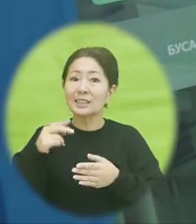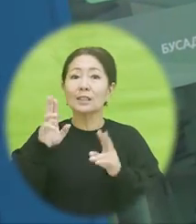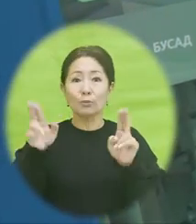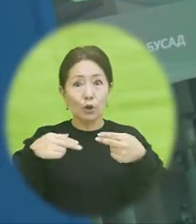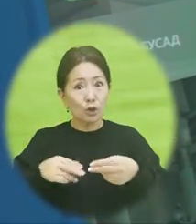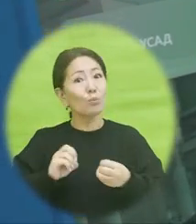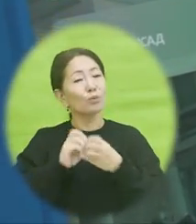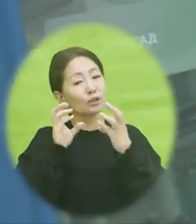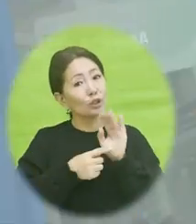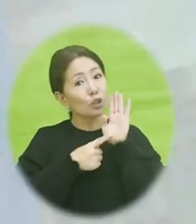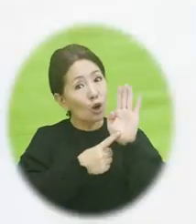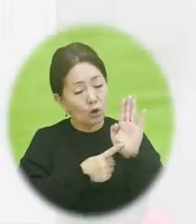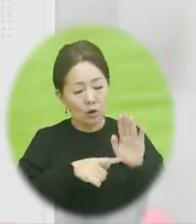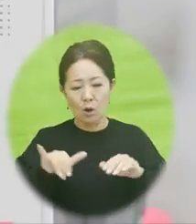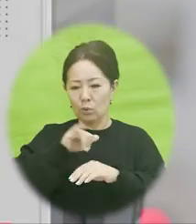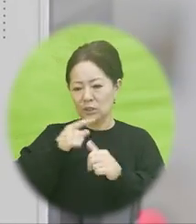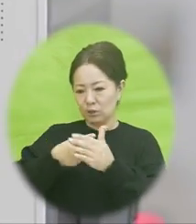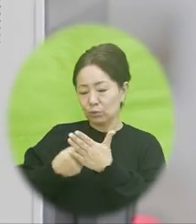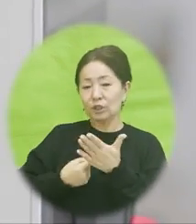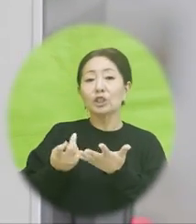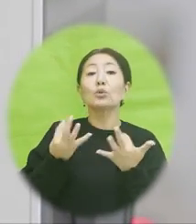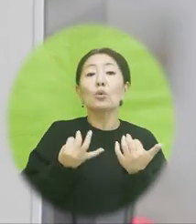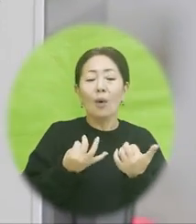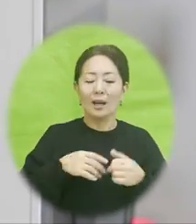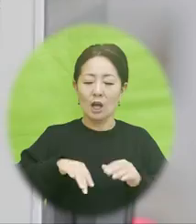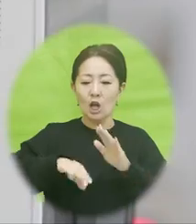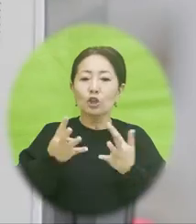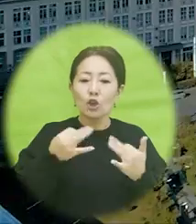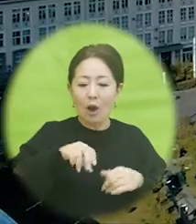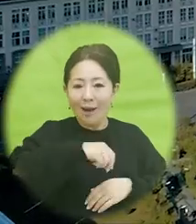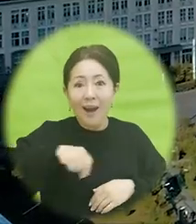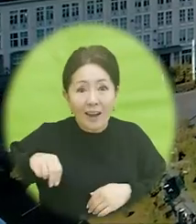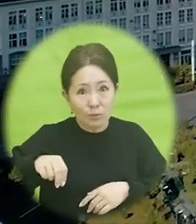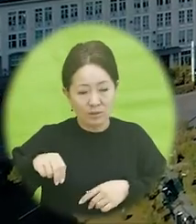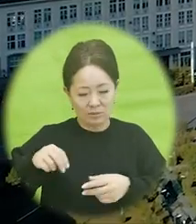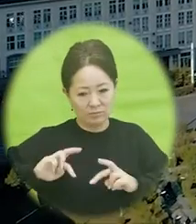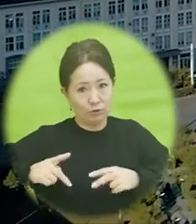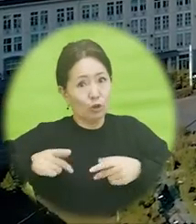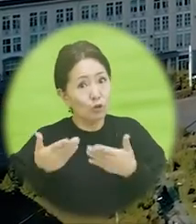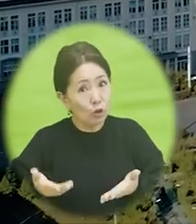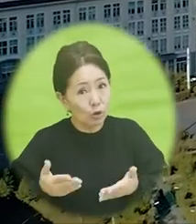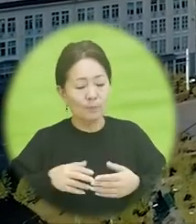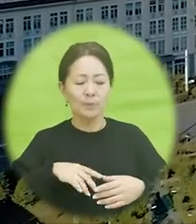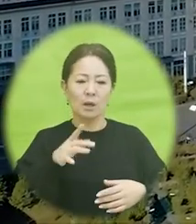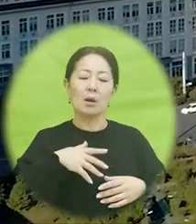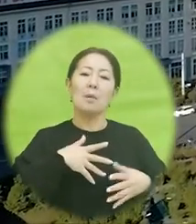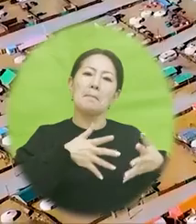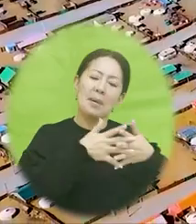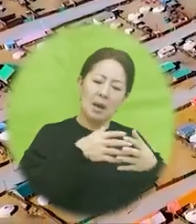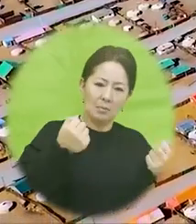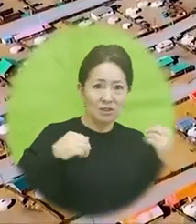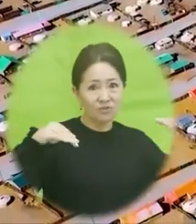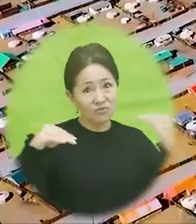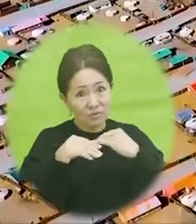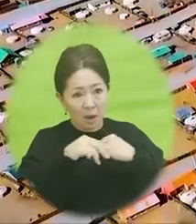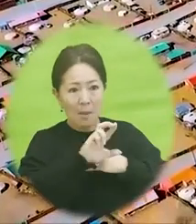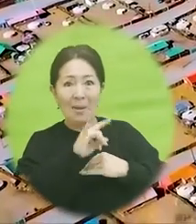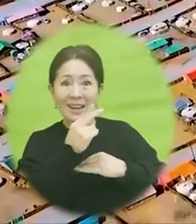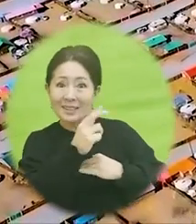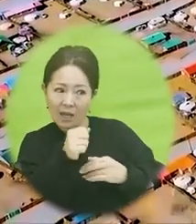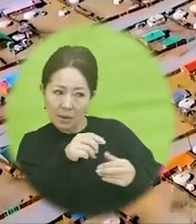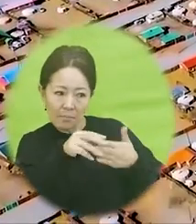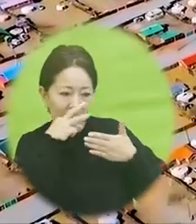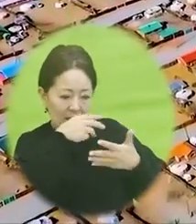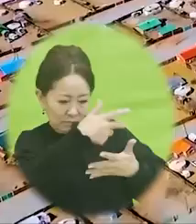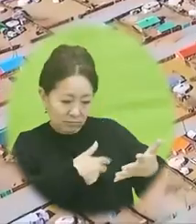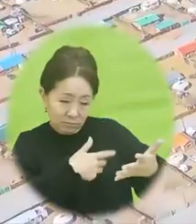танхимтай болох улсын бүртгэлийн дугаар болон тоон гарын үсгийг хэрэглээнд нэвтрүүлэх, мөн хөдлөх эд хөрөнгө болон эдийн бус хөрөнгийн барьцааны мэдээлэл